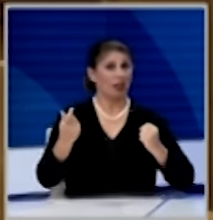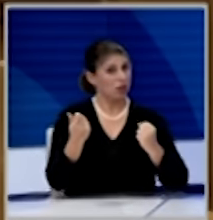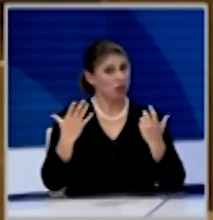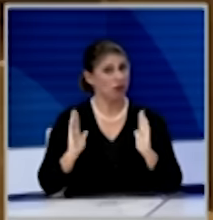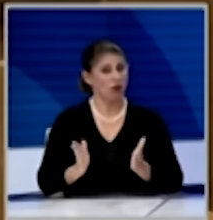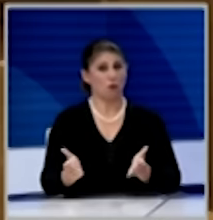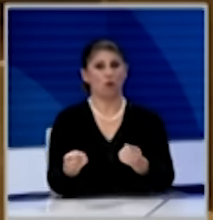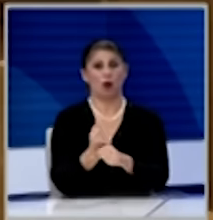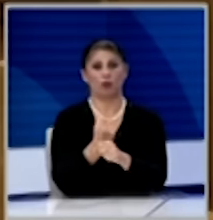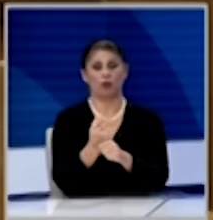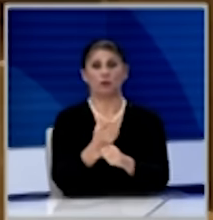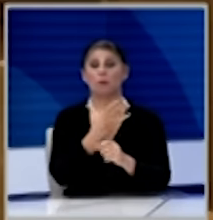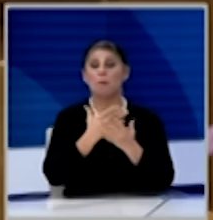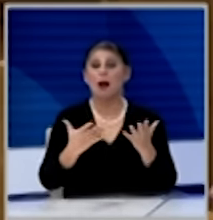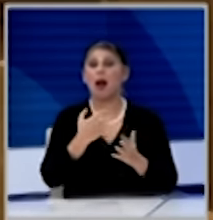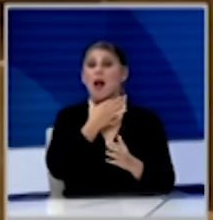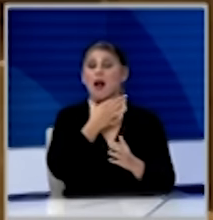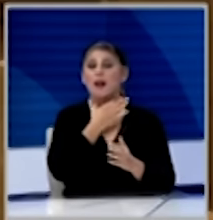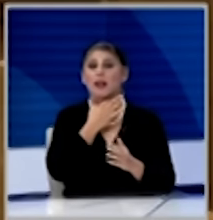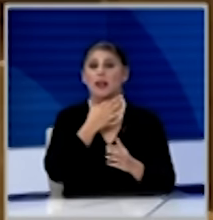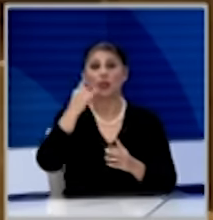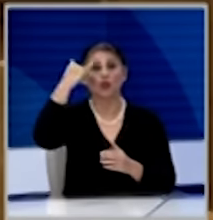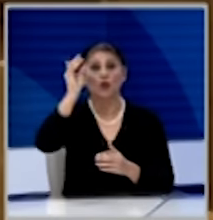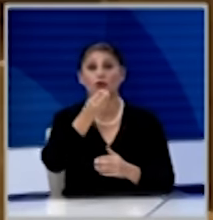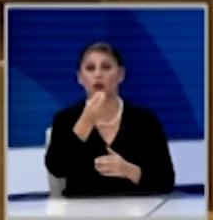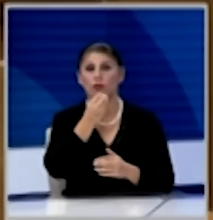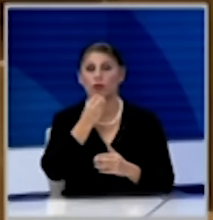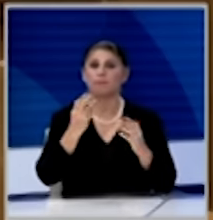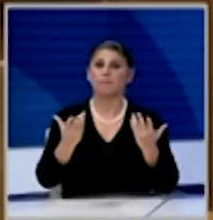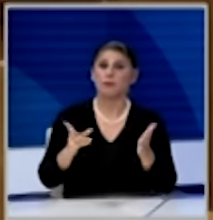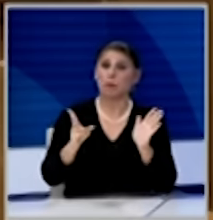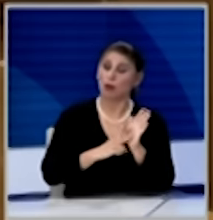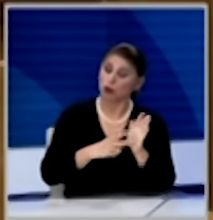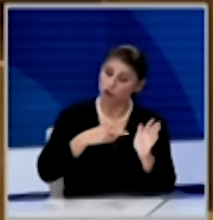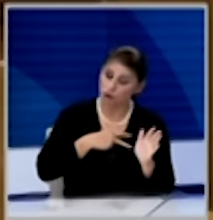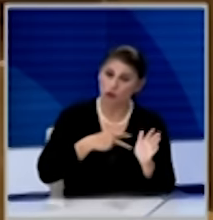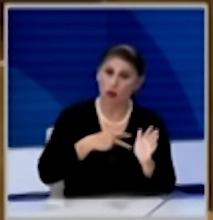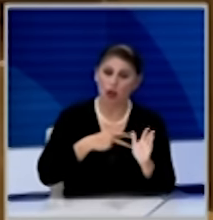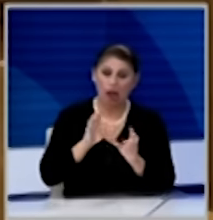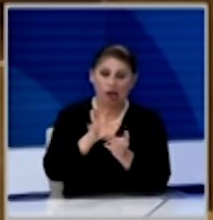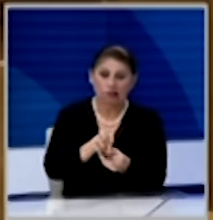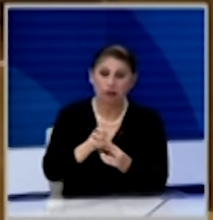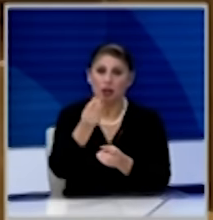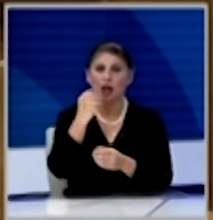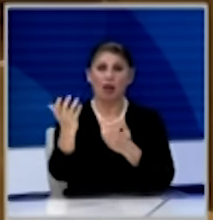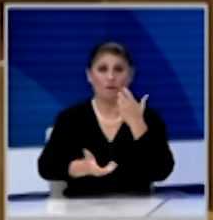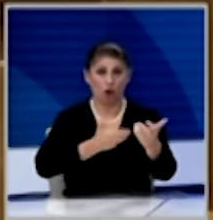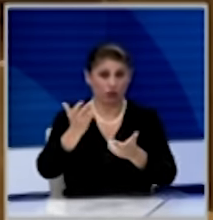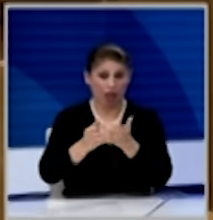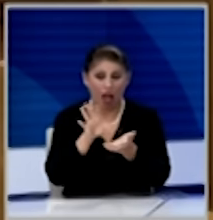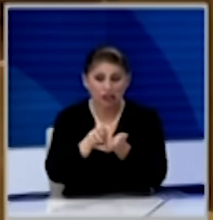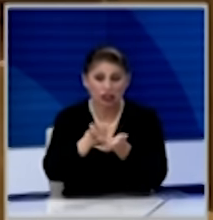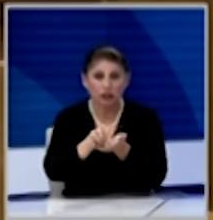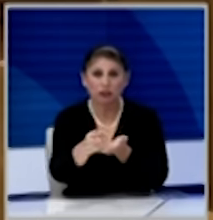μεγάλες είναι οι ανάγκες των κτηνοτρόφων σε ζωοτροφές αφού απαγορεύεται και σωστά η βόσκηση στις καμμένες περιοχές